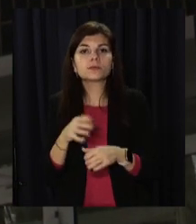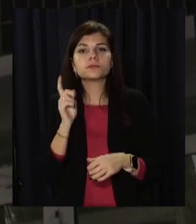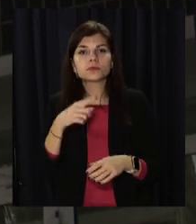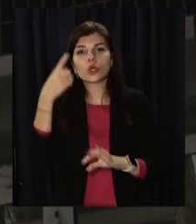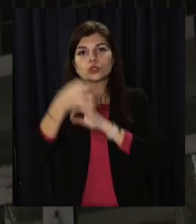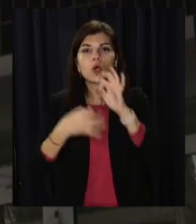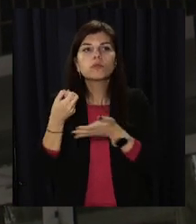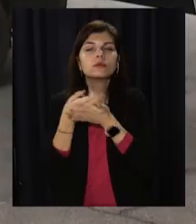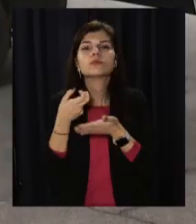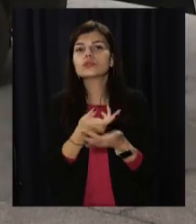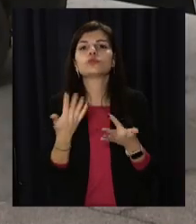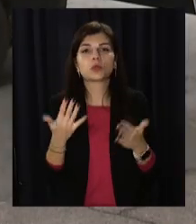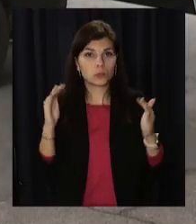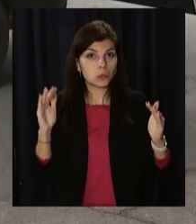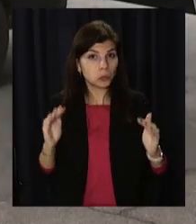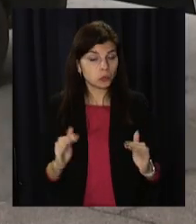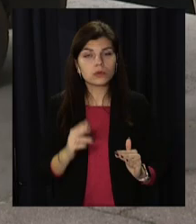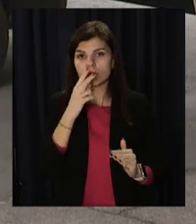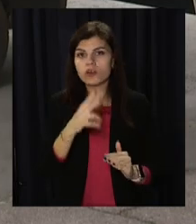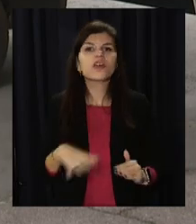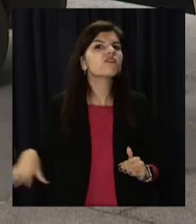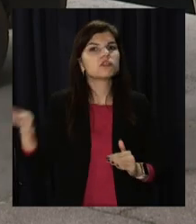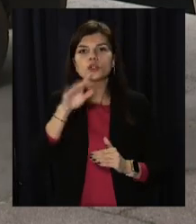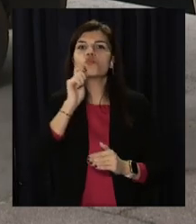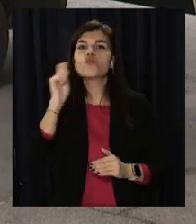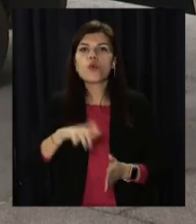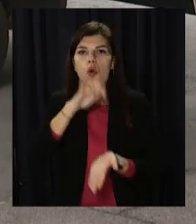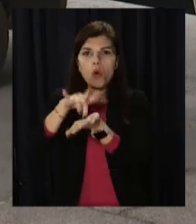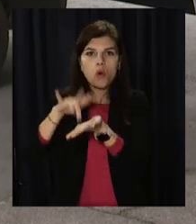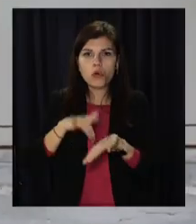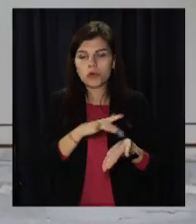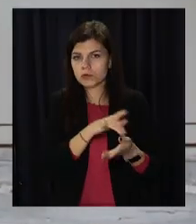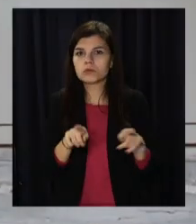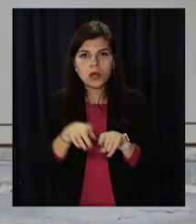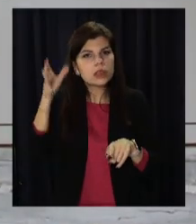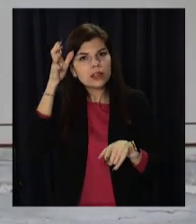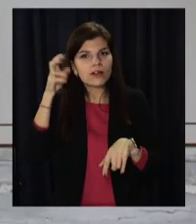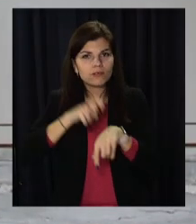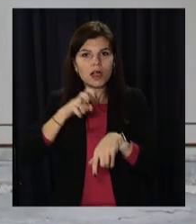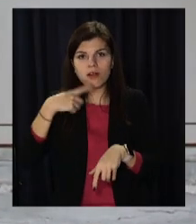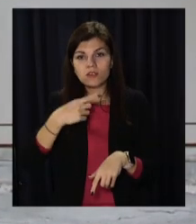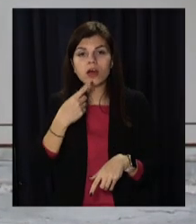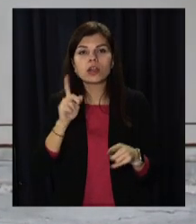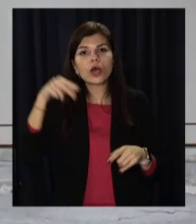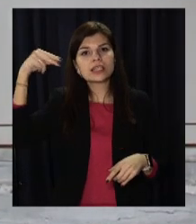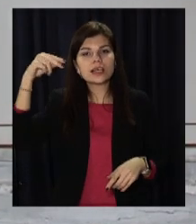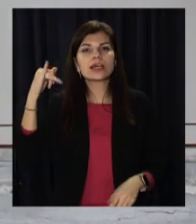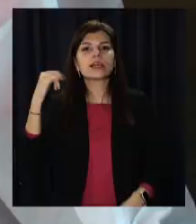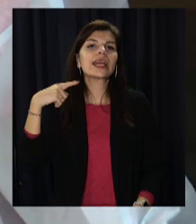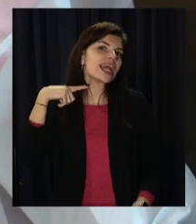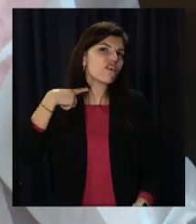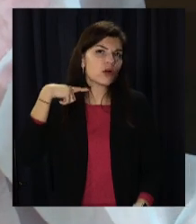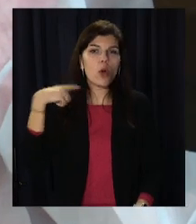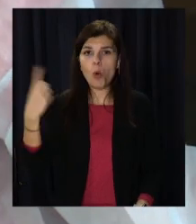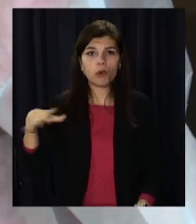добових госпіталізацій. Спад спостерігається у всіх регіонах України, говорять науковці, окрім Закарпатської та Кіровоградської